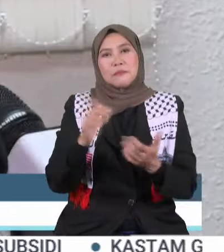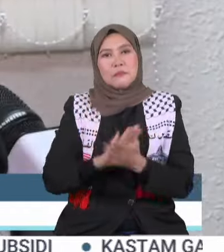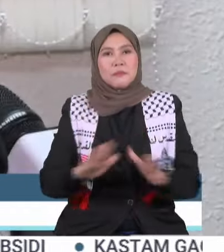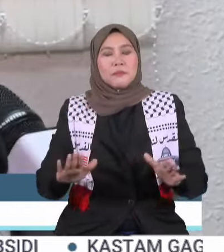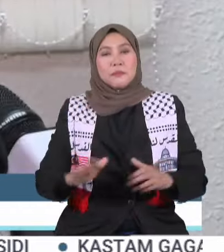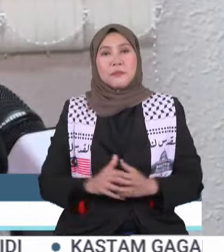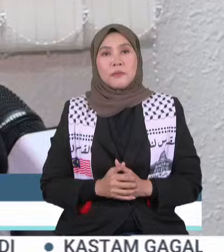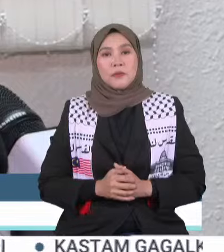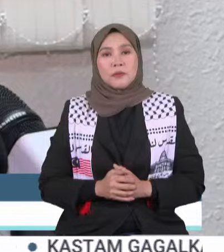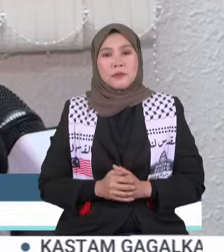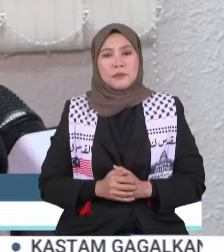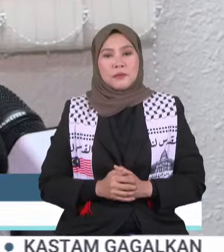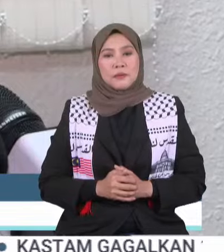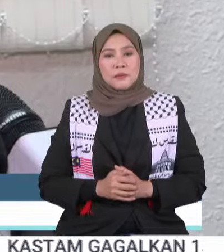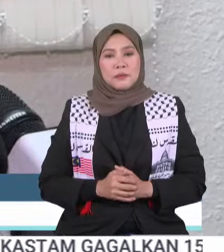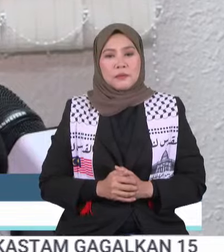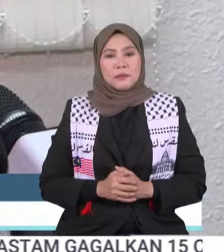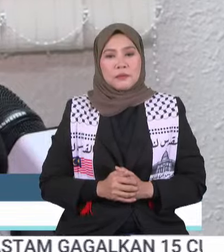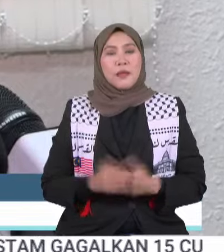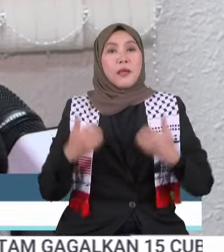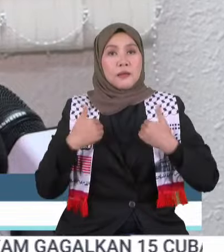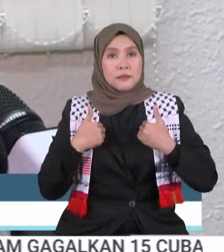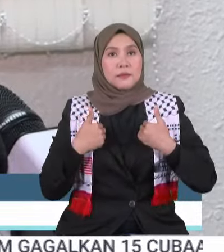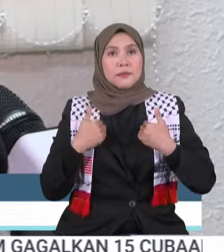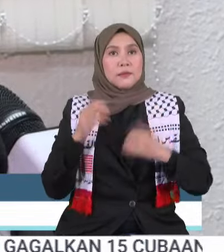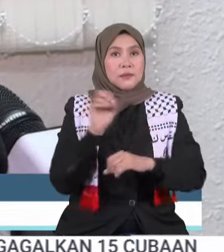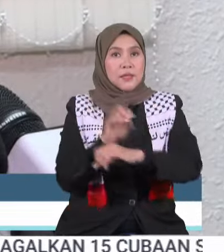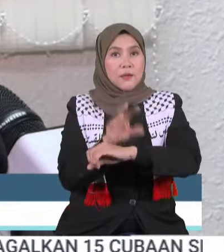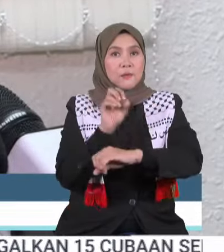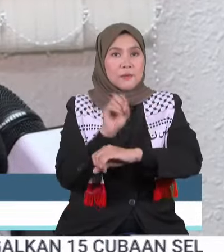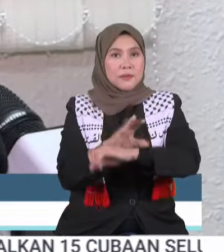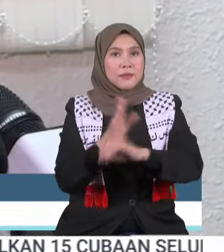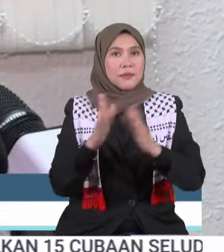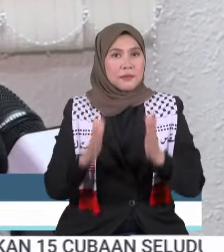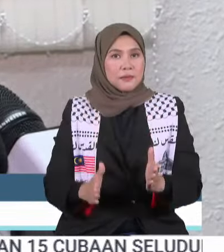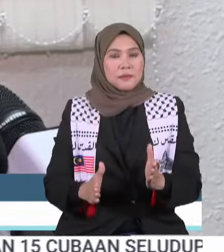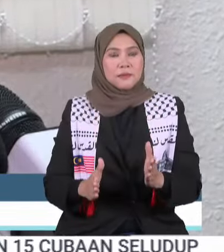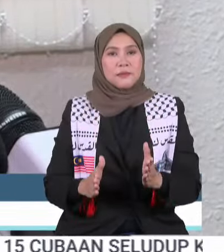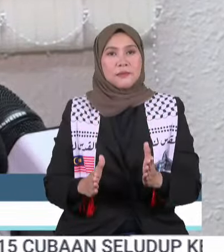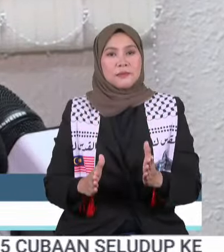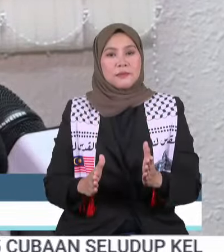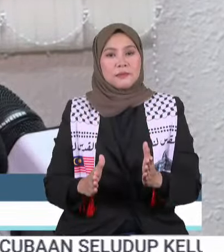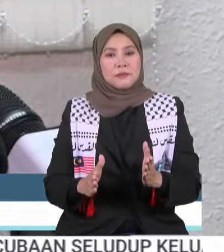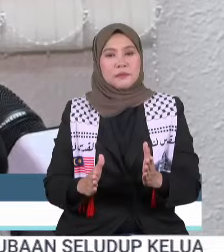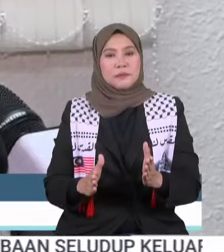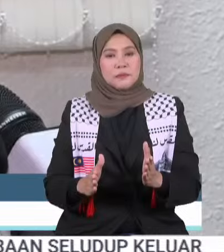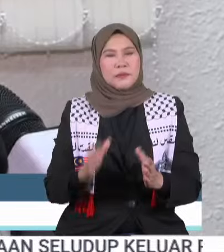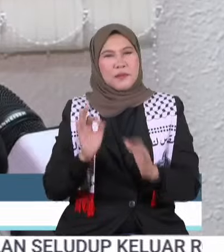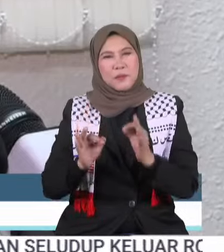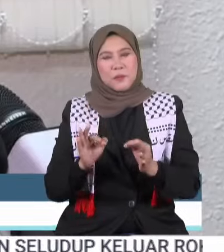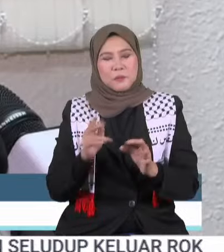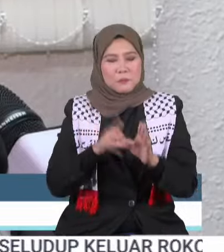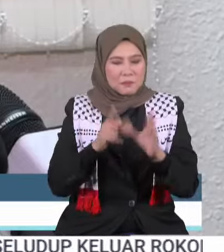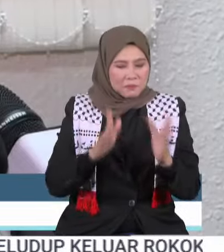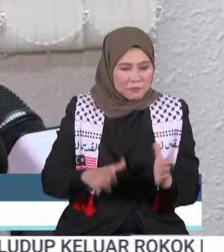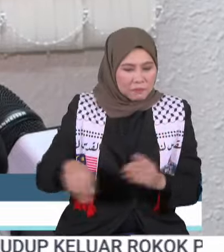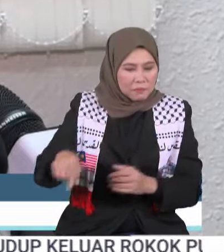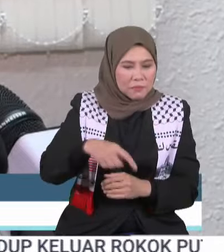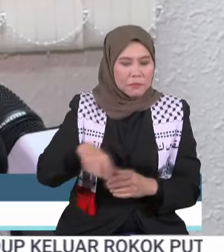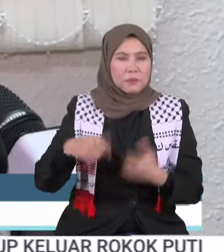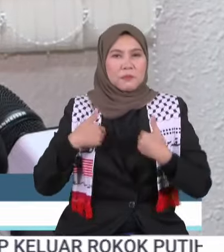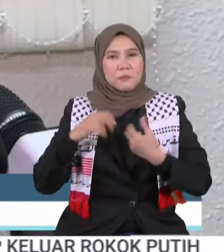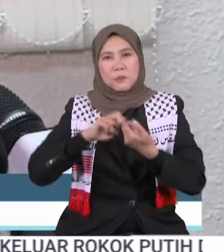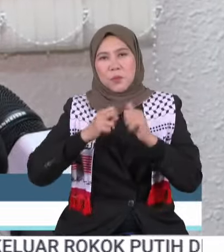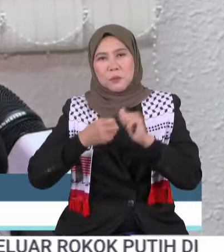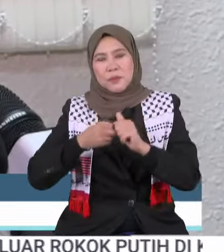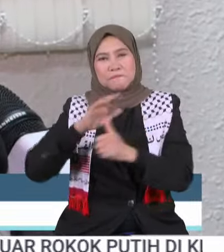bahagian rombongan kebajikan pun dia ada kaunselor. Sebarang isu yang timbul berhubung dengan stres ataupun permasalahan yang ada kaitan